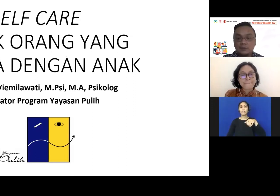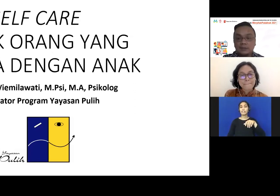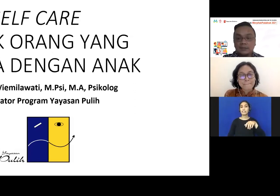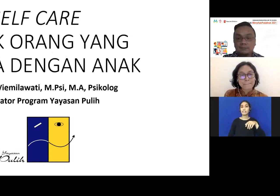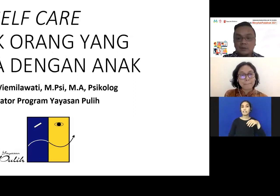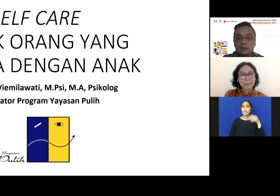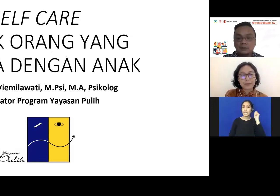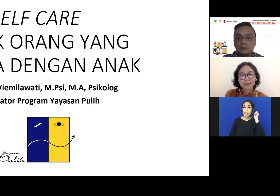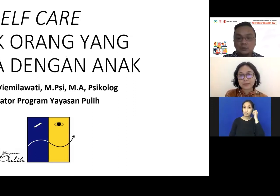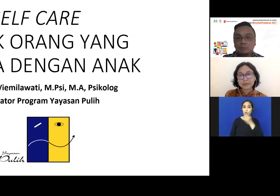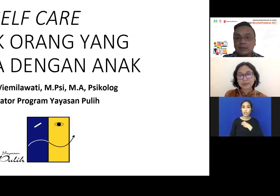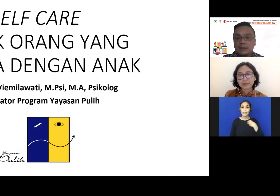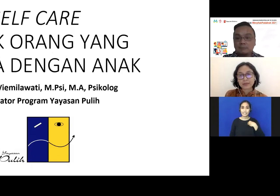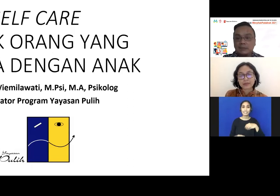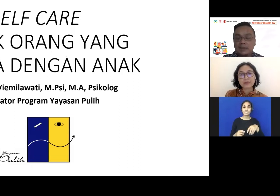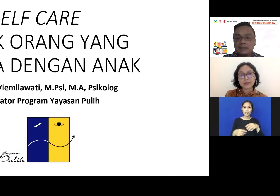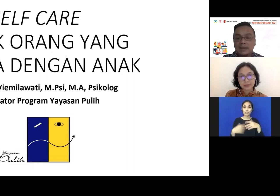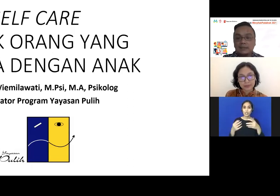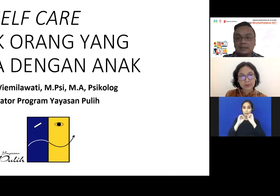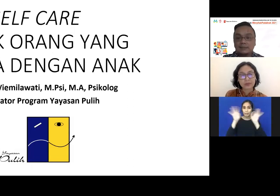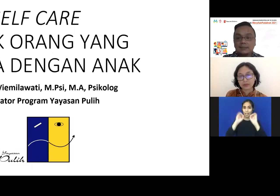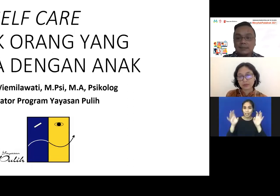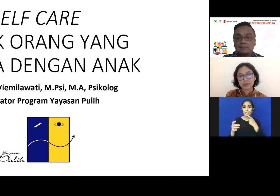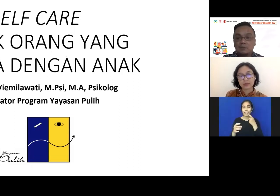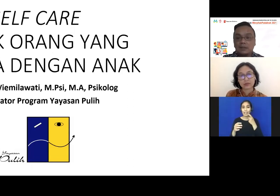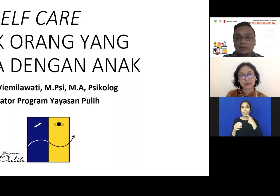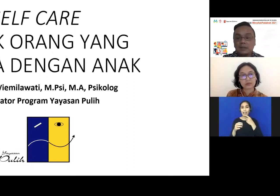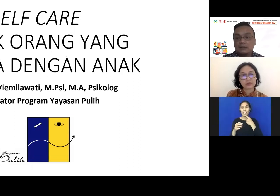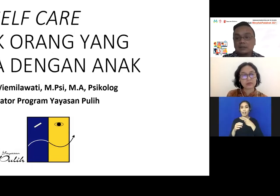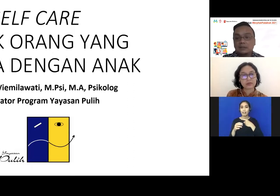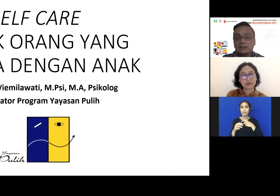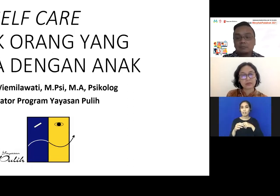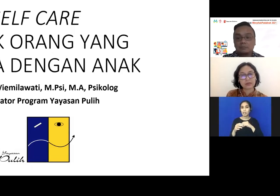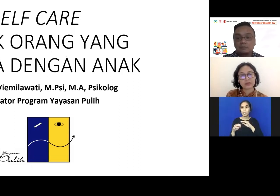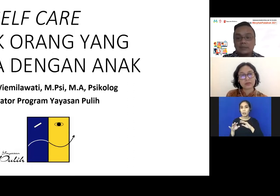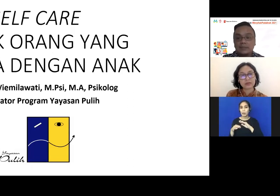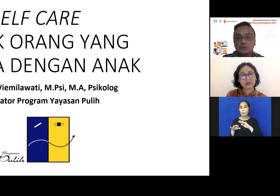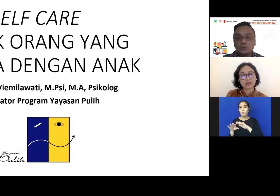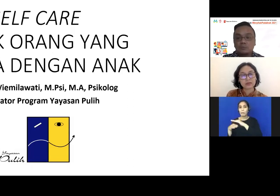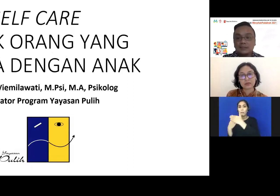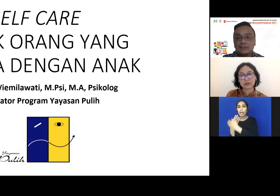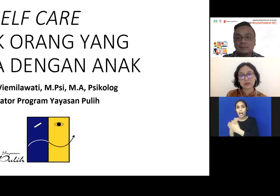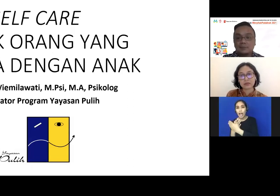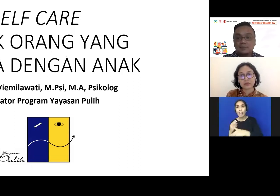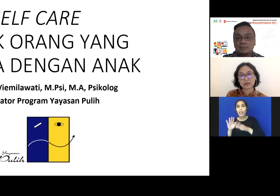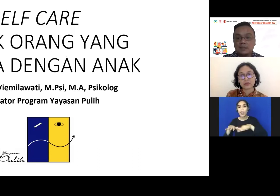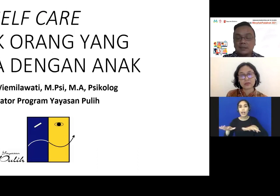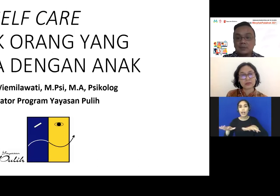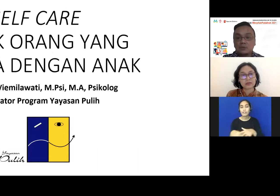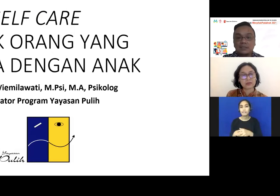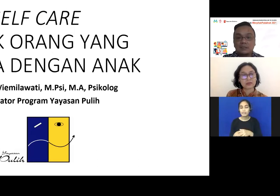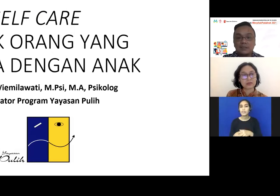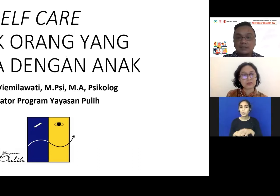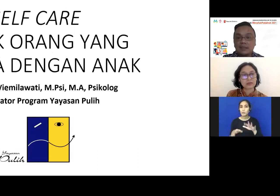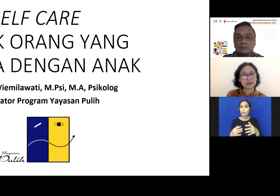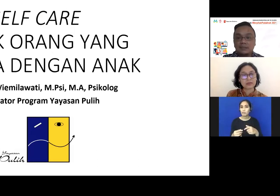juga sudah mengatakan bahwa untuk terkait penanganan anak sendiri bahwa tidak cukup hanya ibaratnya